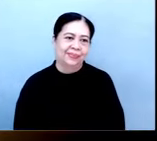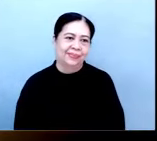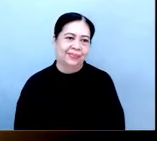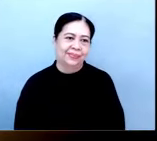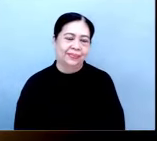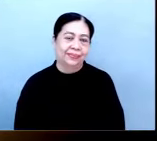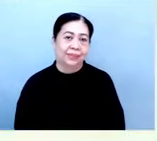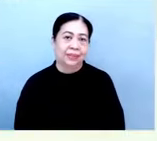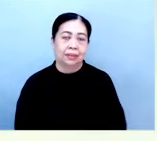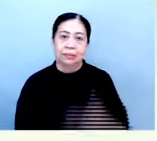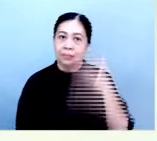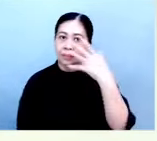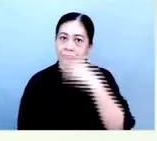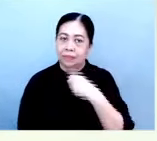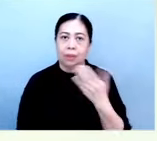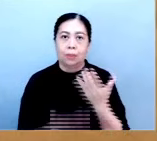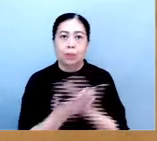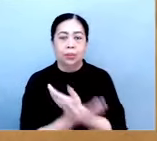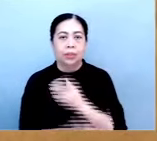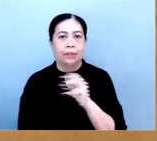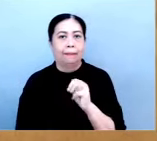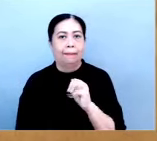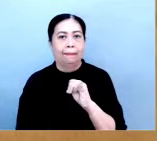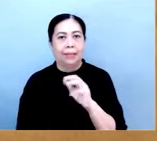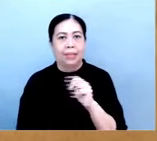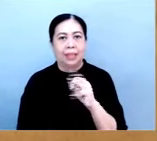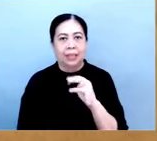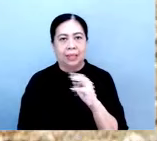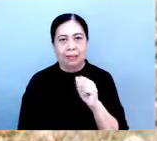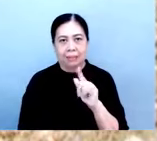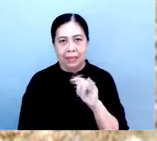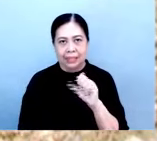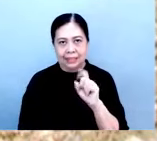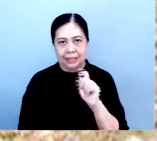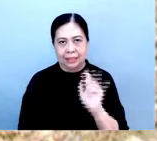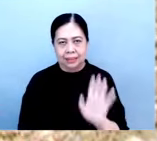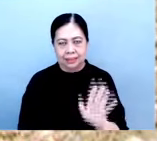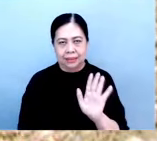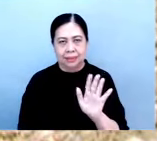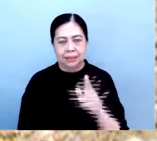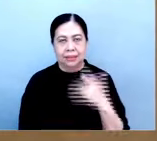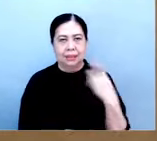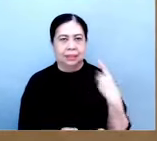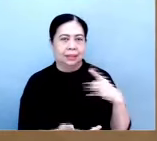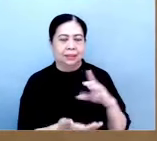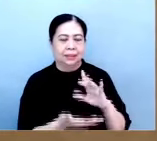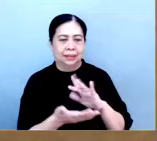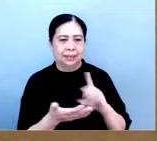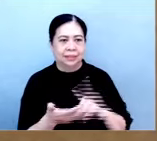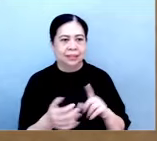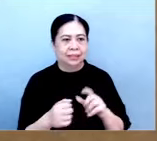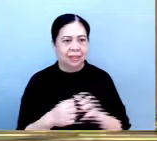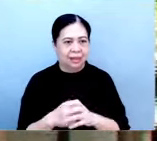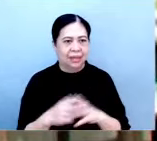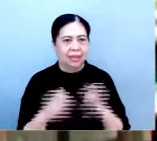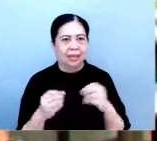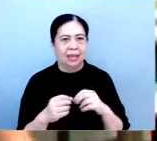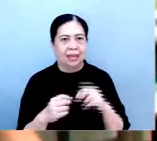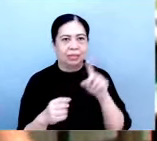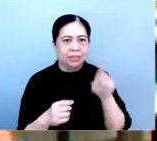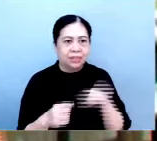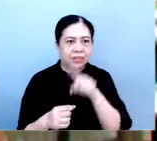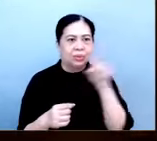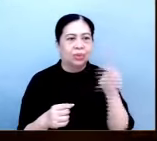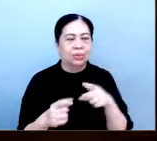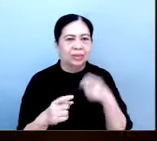Aesthetic at modern minimalist ang theme ni Sugar sa kanyang may bahay. Hindi ka masyadong makanto, tuloy mga circle to. Kasi mga